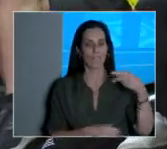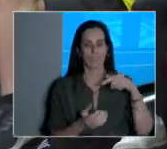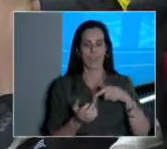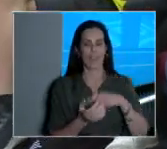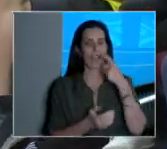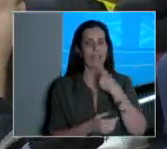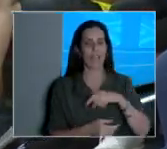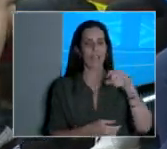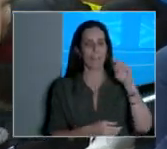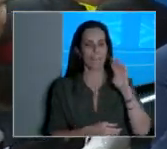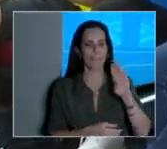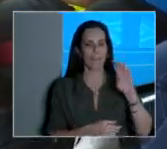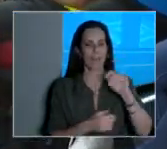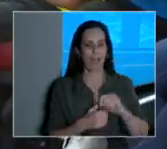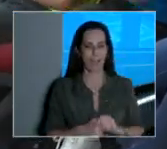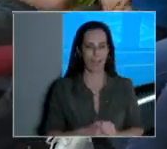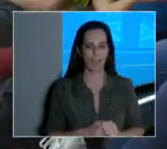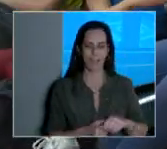קריית ביאליק.